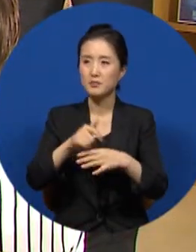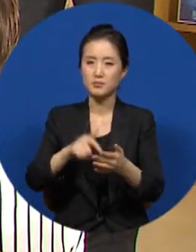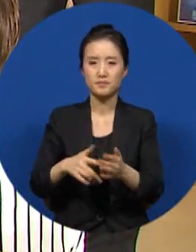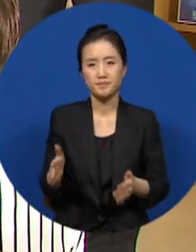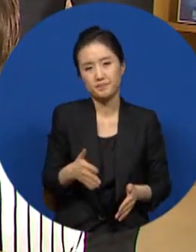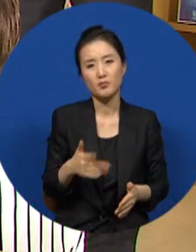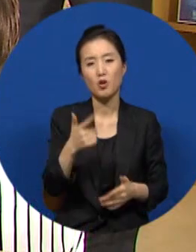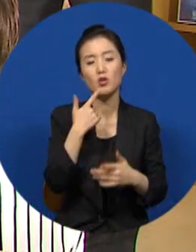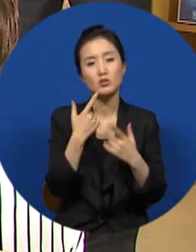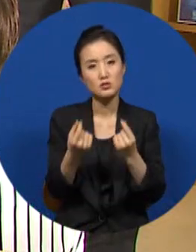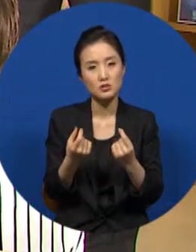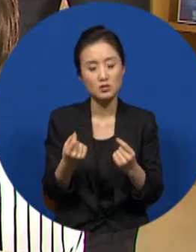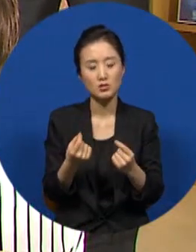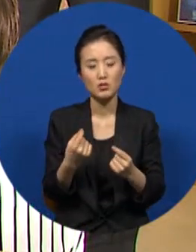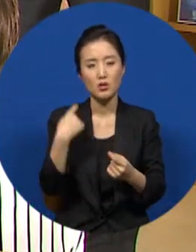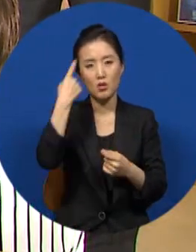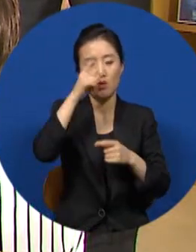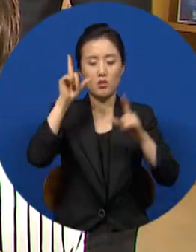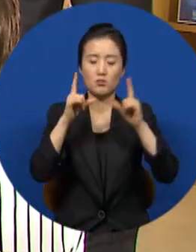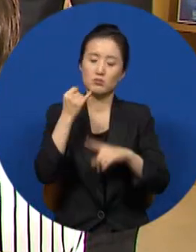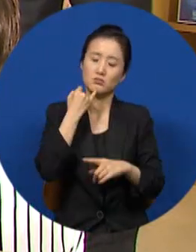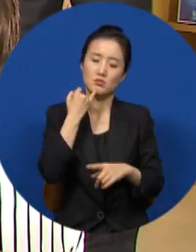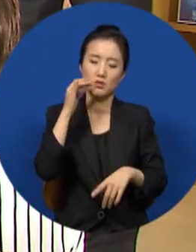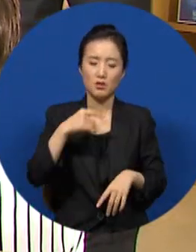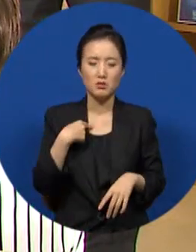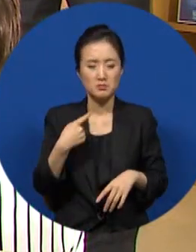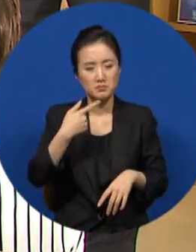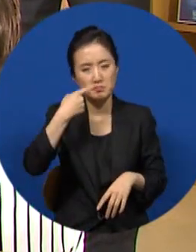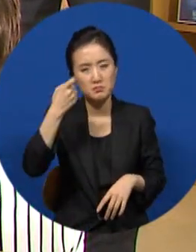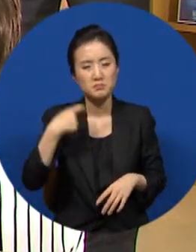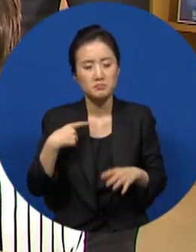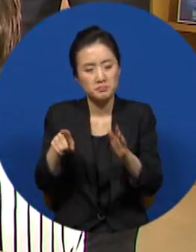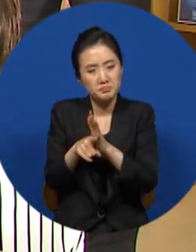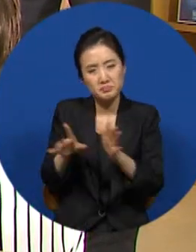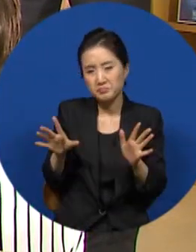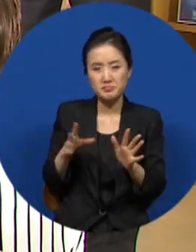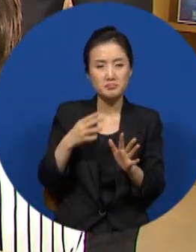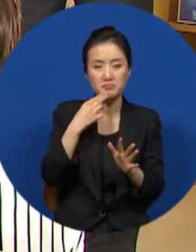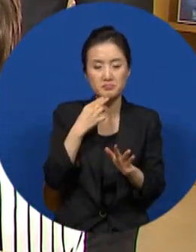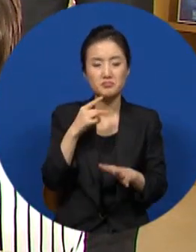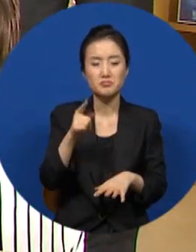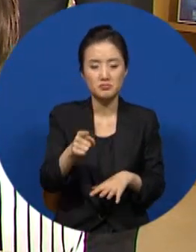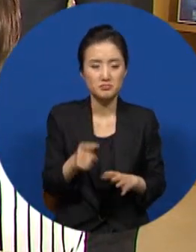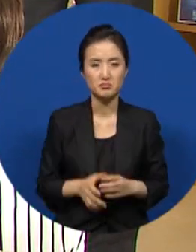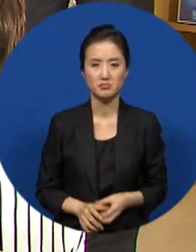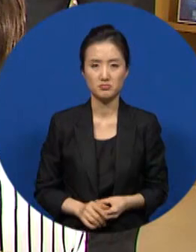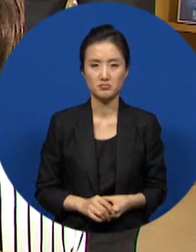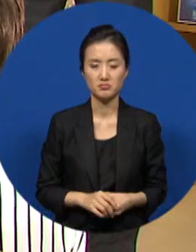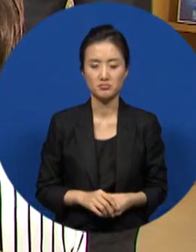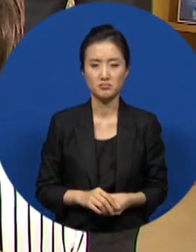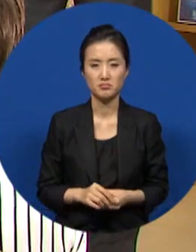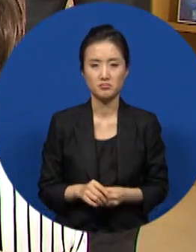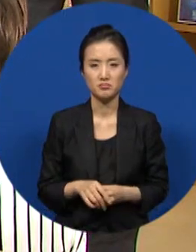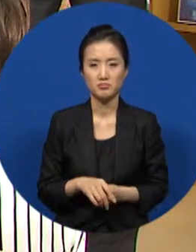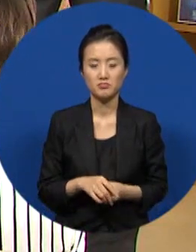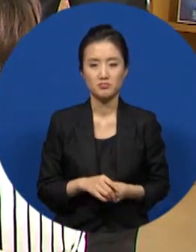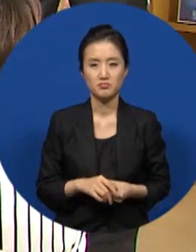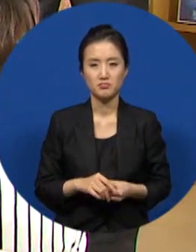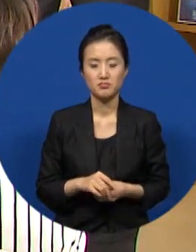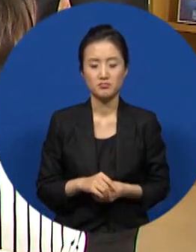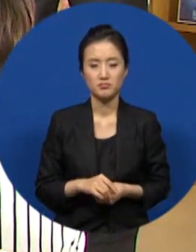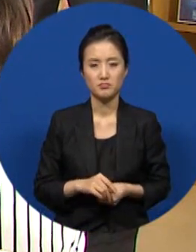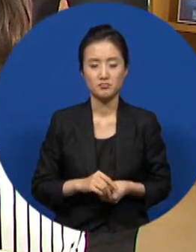만났는데도 불구하고 외모는 괜찮은데 이상하게 안 끌려. 필이 안 들어오는 거죠. 룩앤 필이 동시에 와야 좋은 거니까.